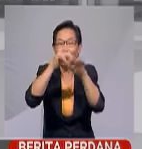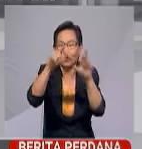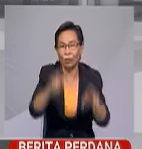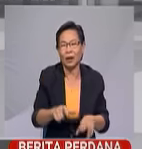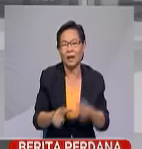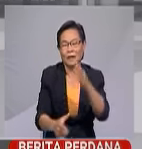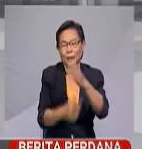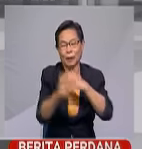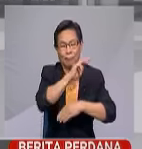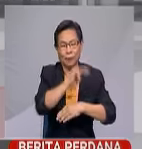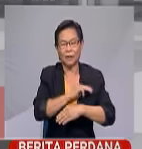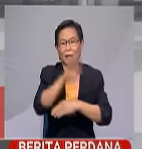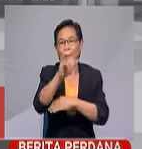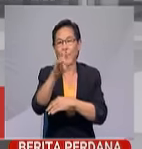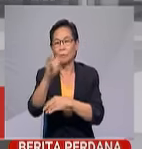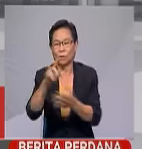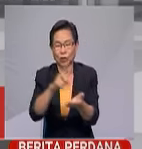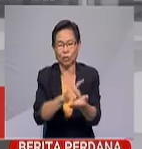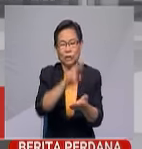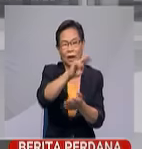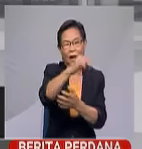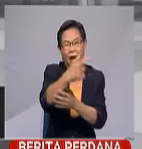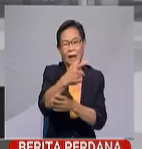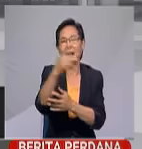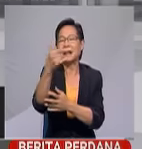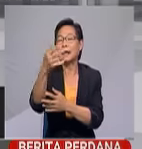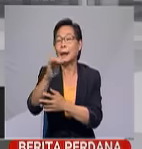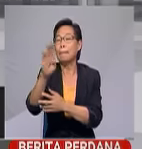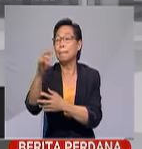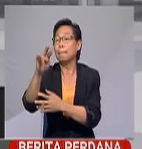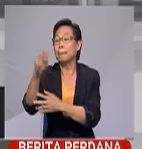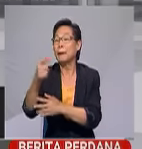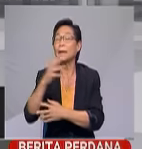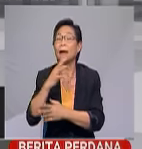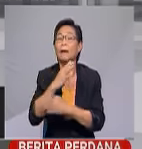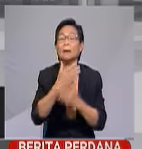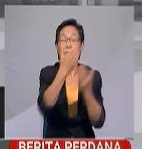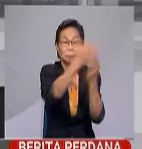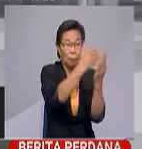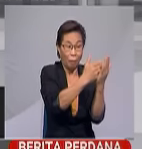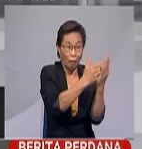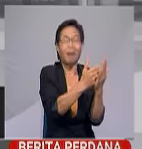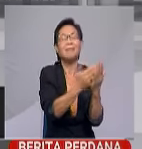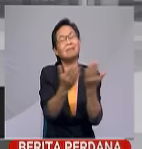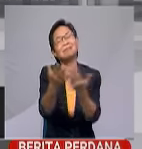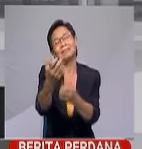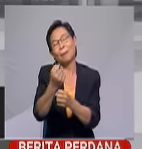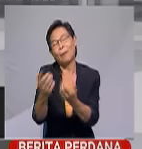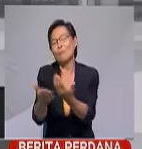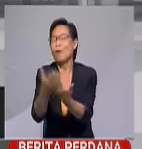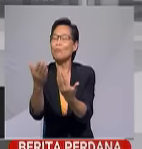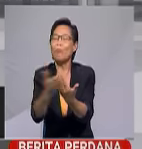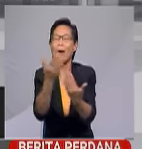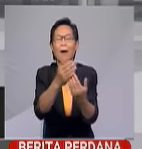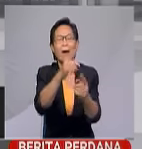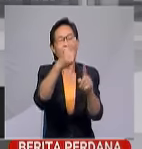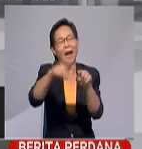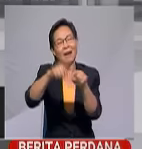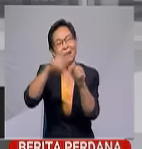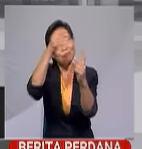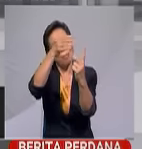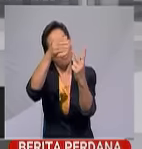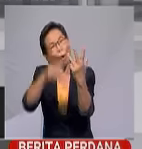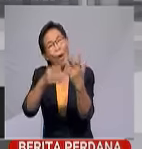Perdagangan Antarabangsa dan Industri, Dr. Ong Kian Ming berkata, langkah berkenaan dapat memberikan kemudahan dalam pelbagai aspek kepada